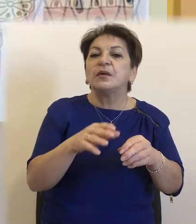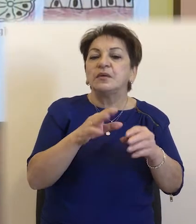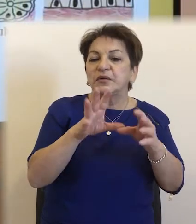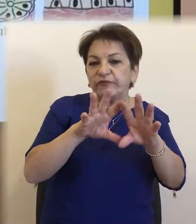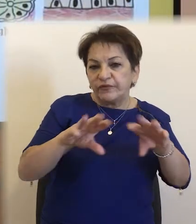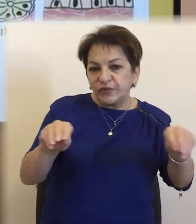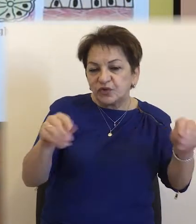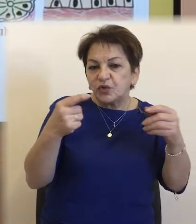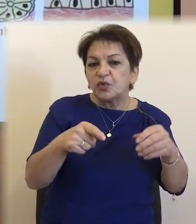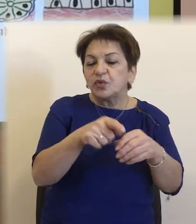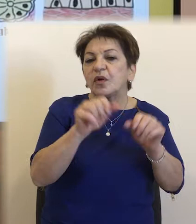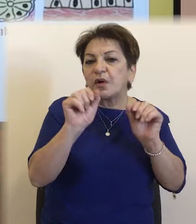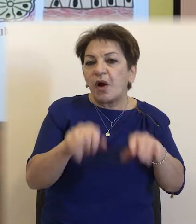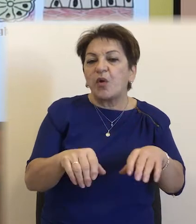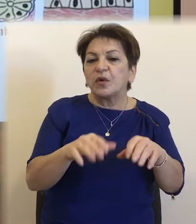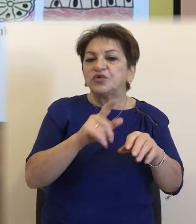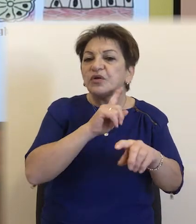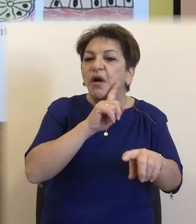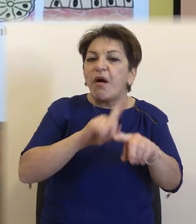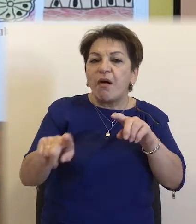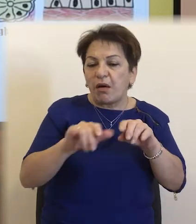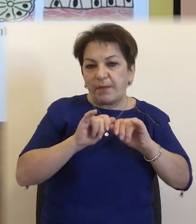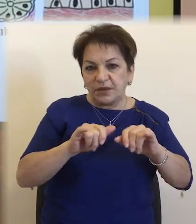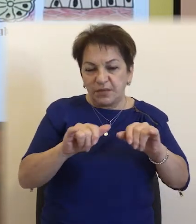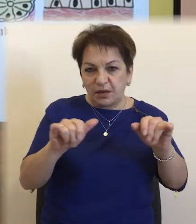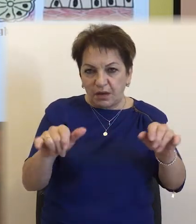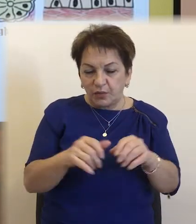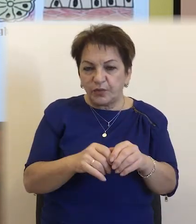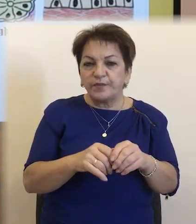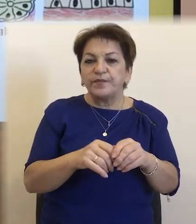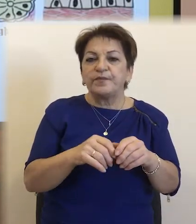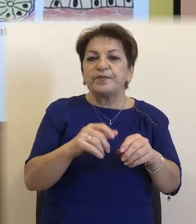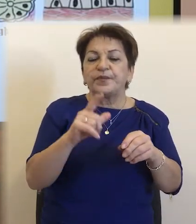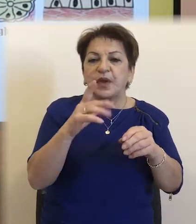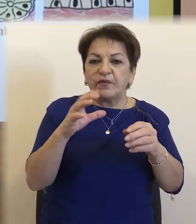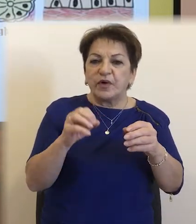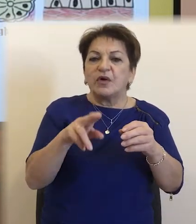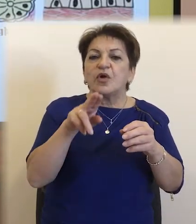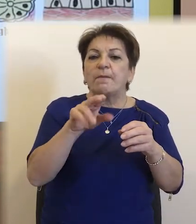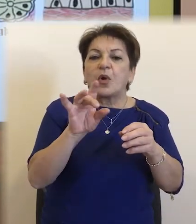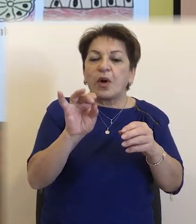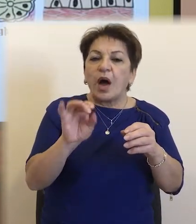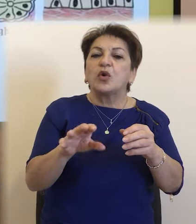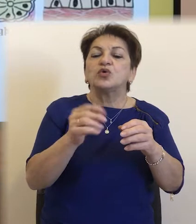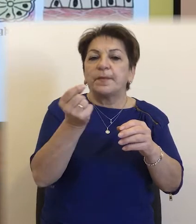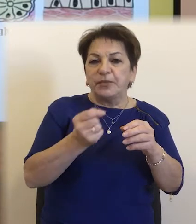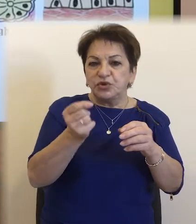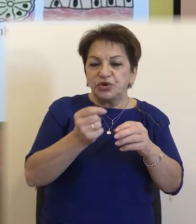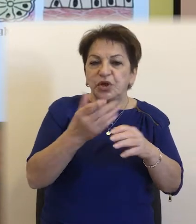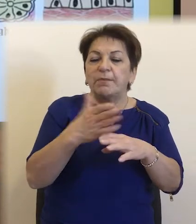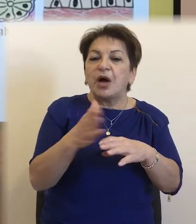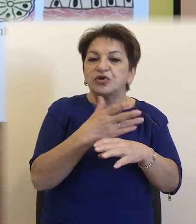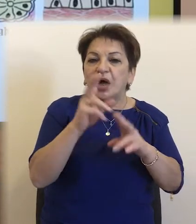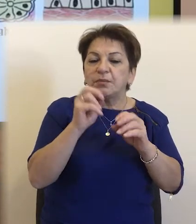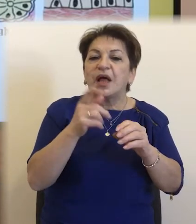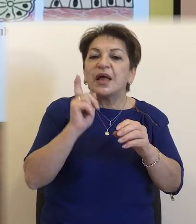այսպիսով այսյուսվացքները ընդունակ են նաև շատ առակ բազմանալում։ Եուկարյոտ և պրոկարյոտ բճիջների